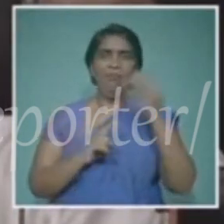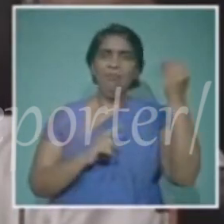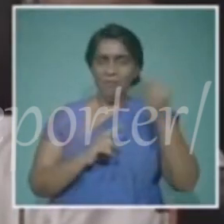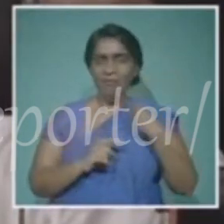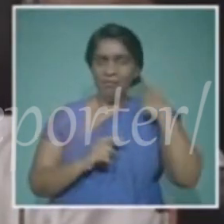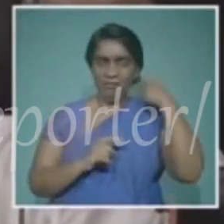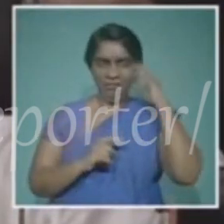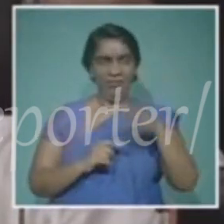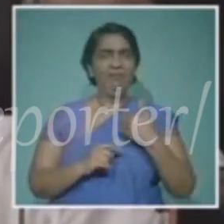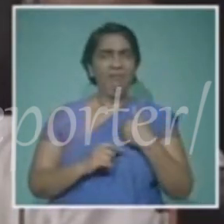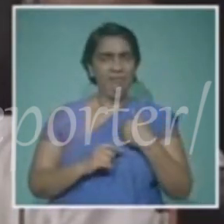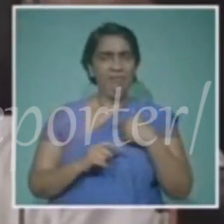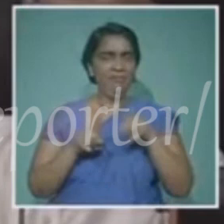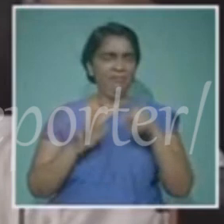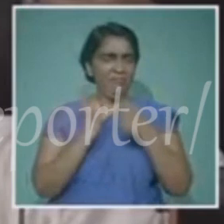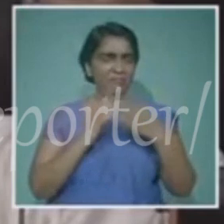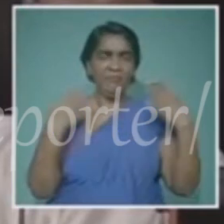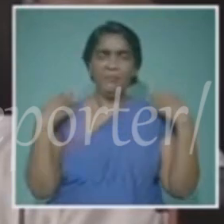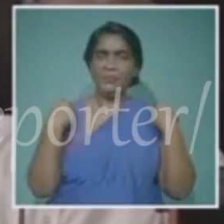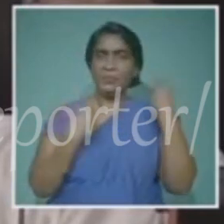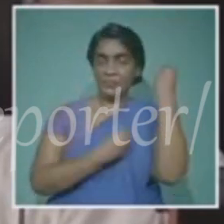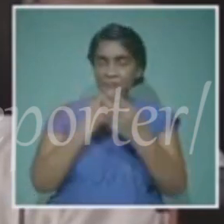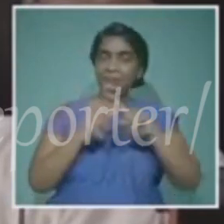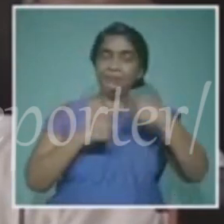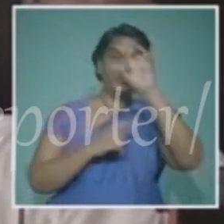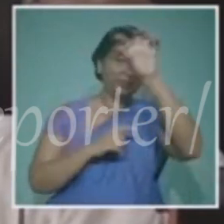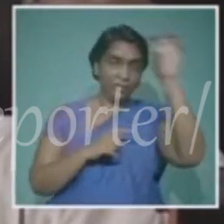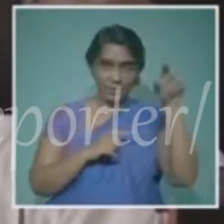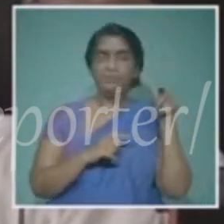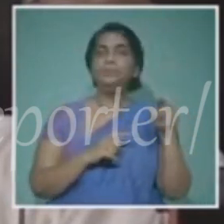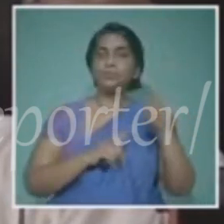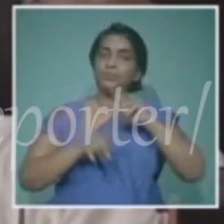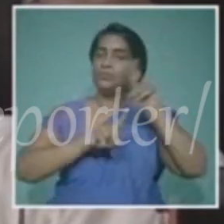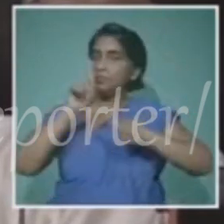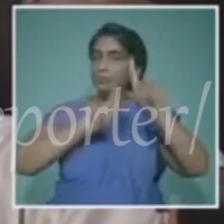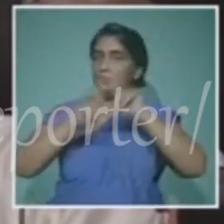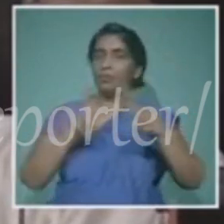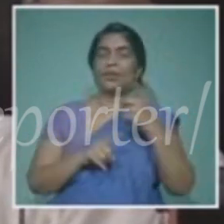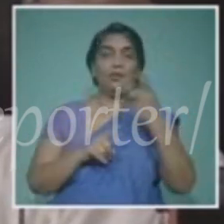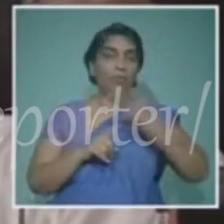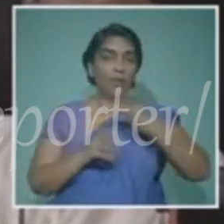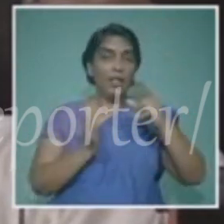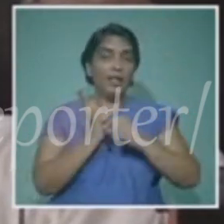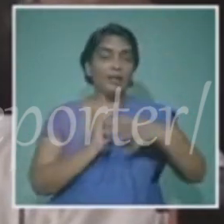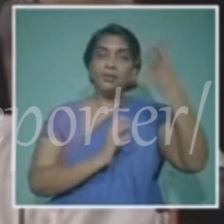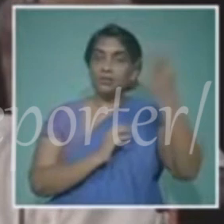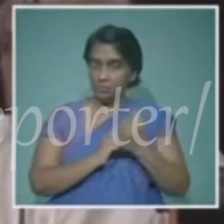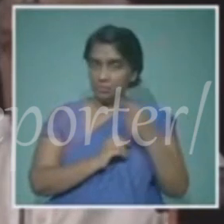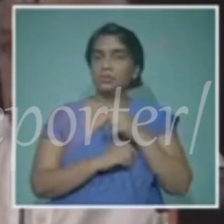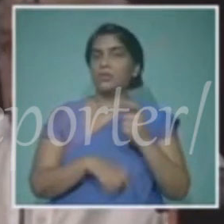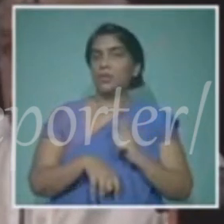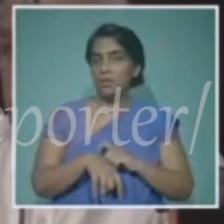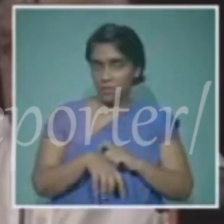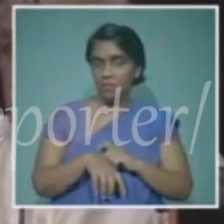අපි බලාපොරොත්තු වෙනවා. ණය පහසුකම් ලබා දෙන වෙනත් රටවල් සමග සාකච්ඡා කොට දේපාර්ශ්වික ණය ලබා ගැනීමේ